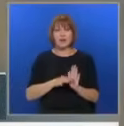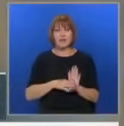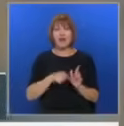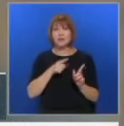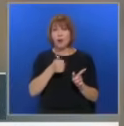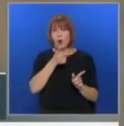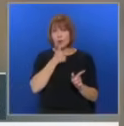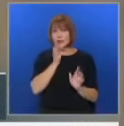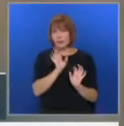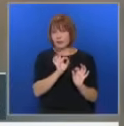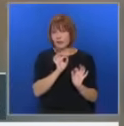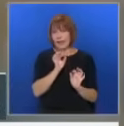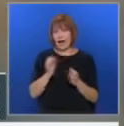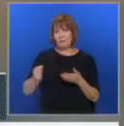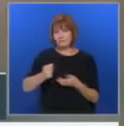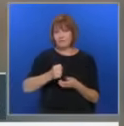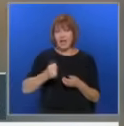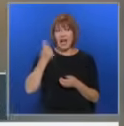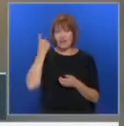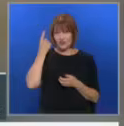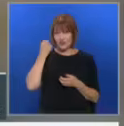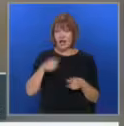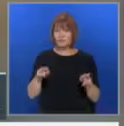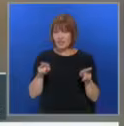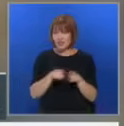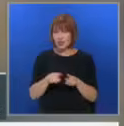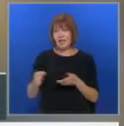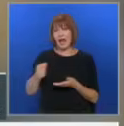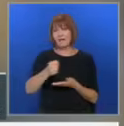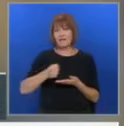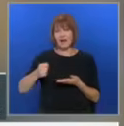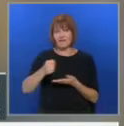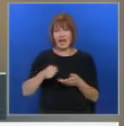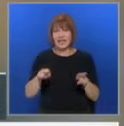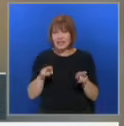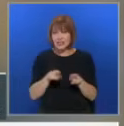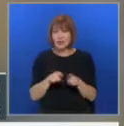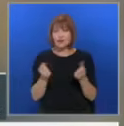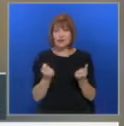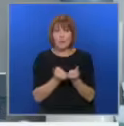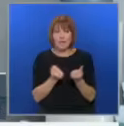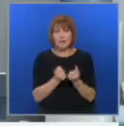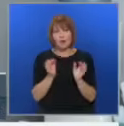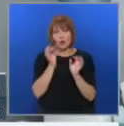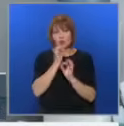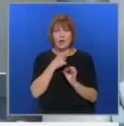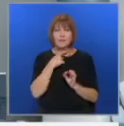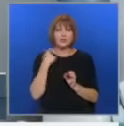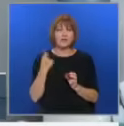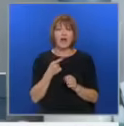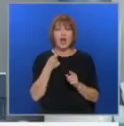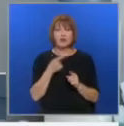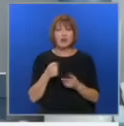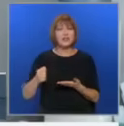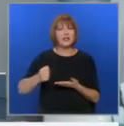събота. Предоставиха ни кадри от вчерашна катастрофа на същия трамвай, на същото място, която е без жертви. Системно този